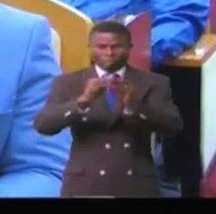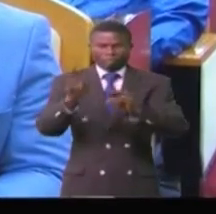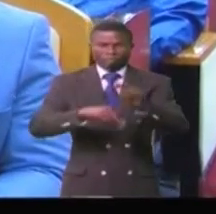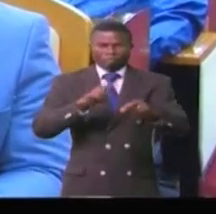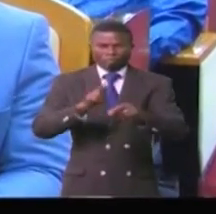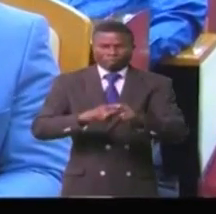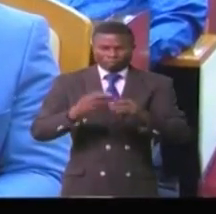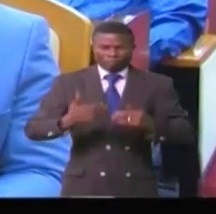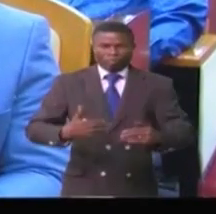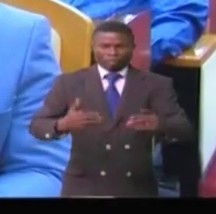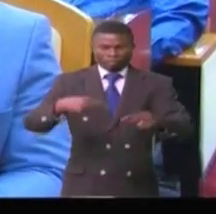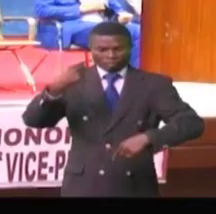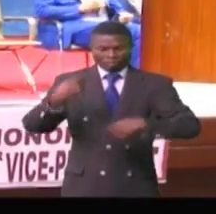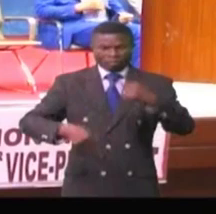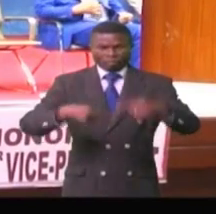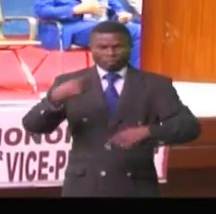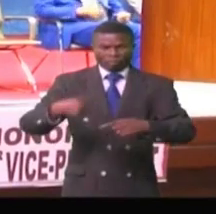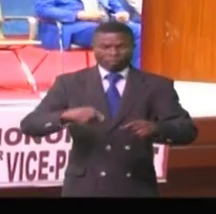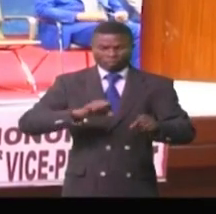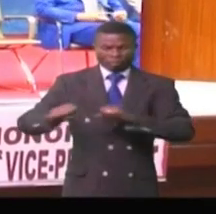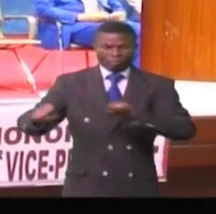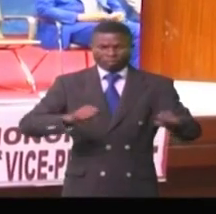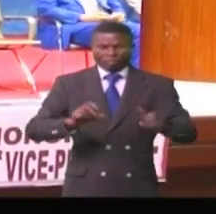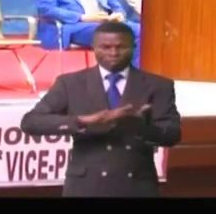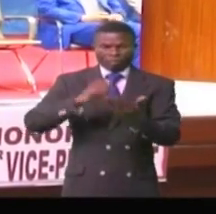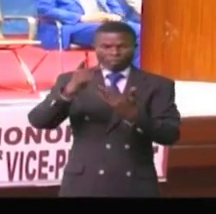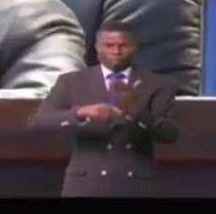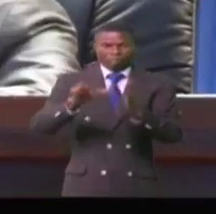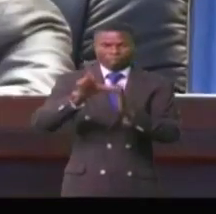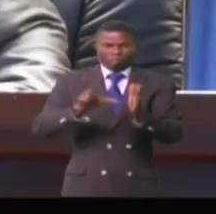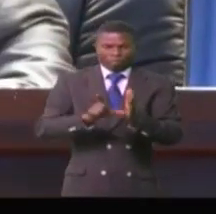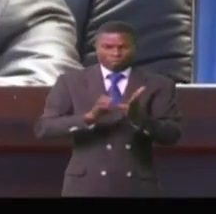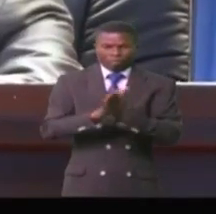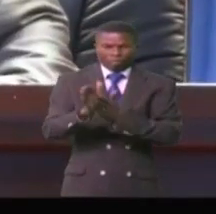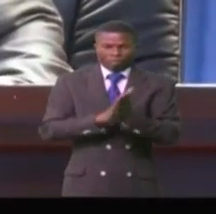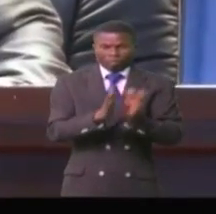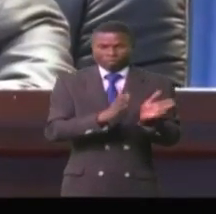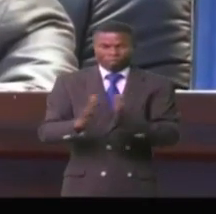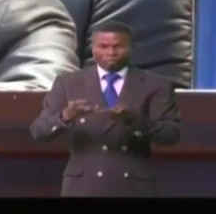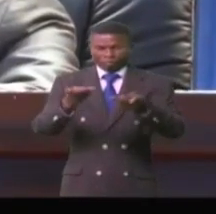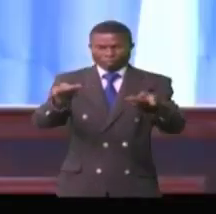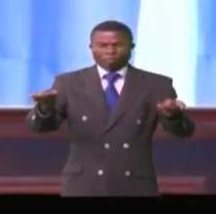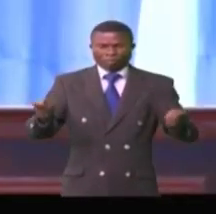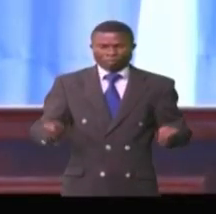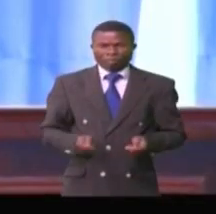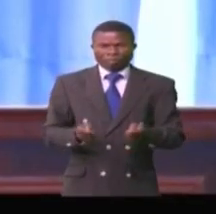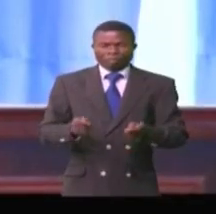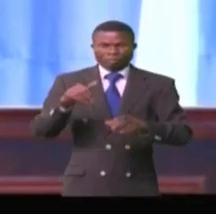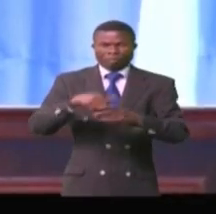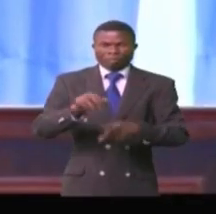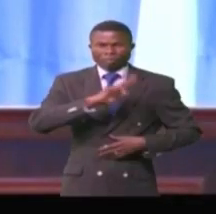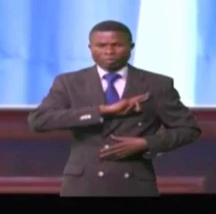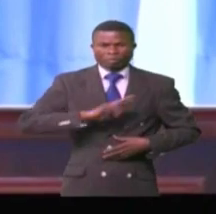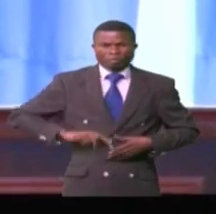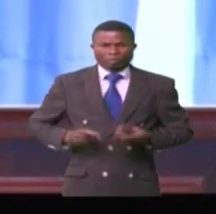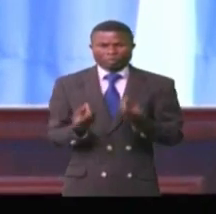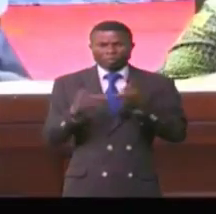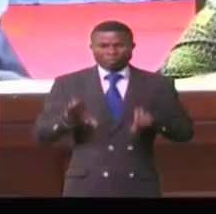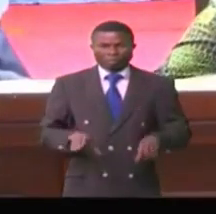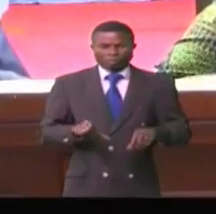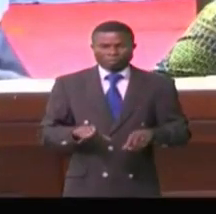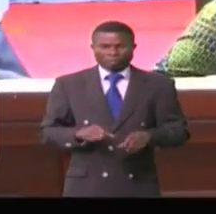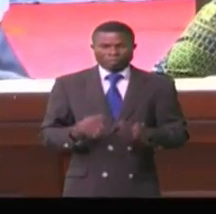à continuer les débats sur l'examen du projet de loi relatif à l'aménagement du territoire en République démocratique du Congo